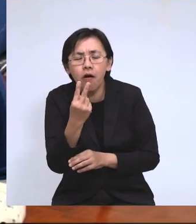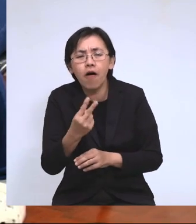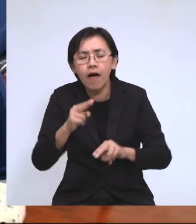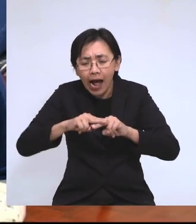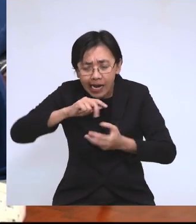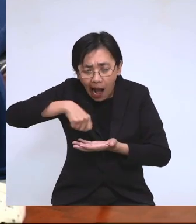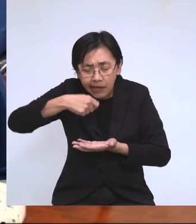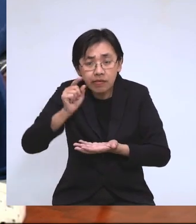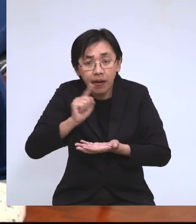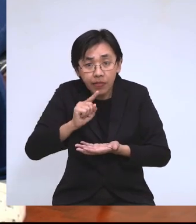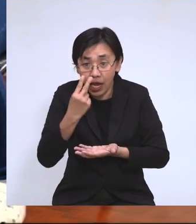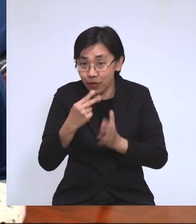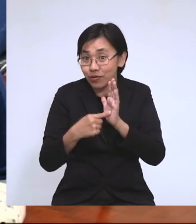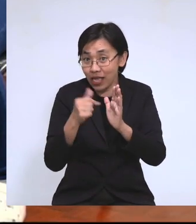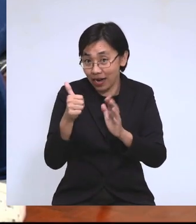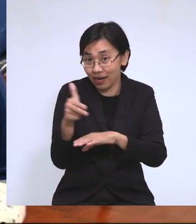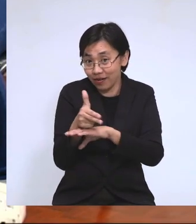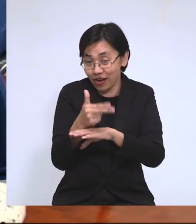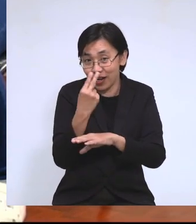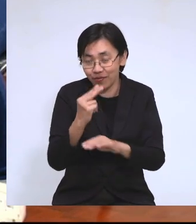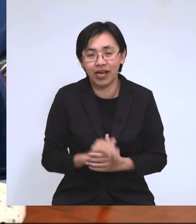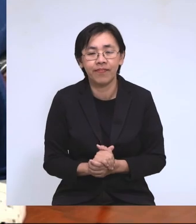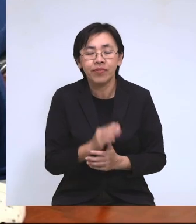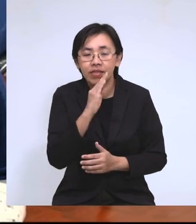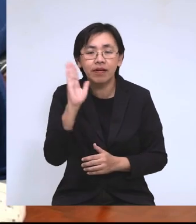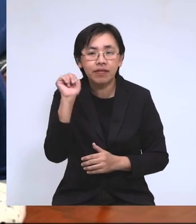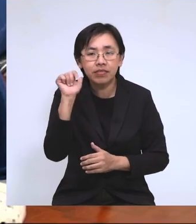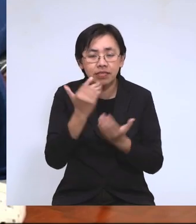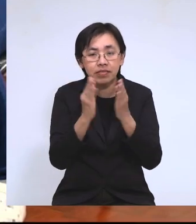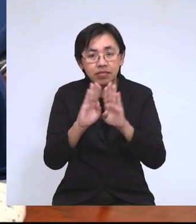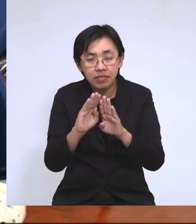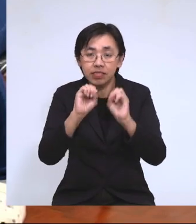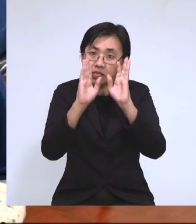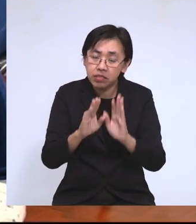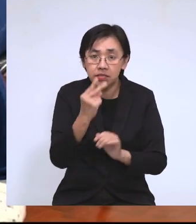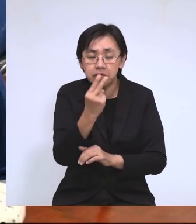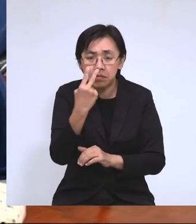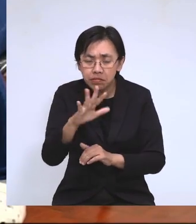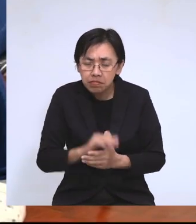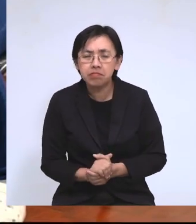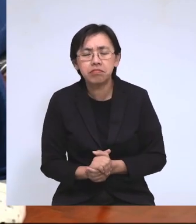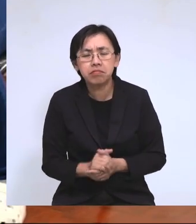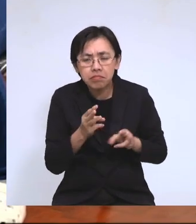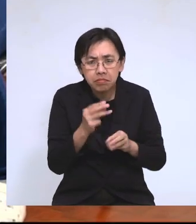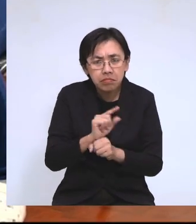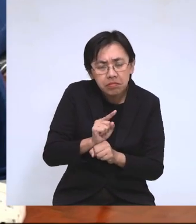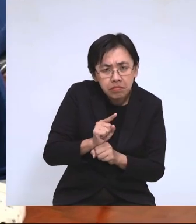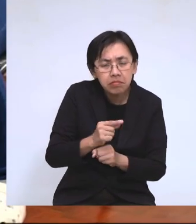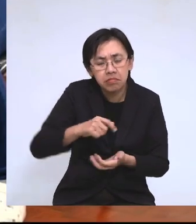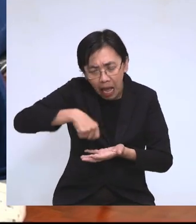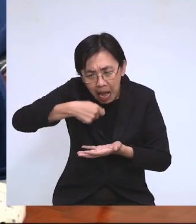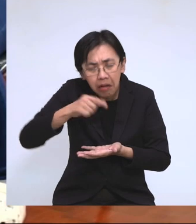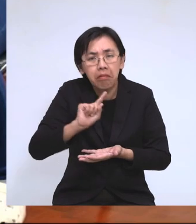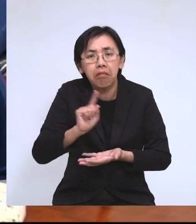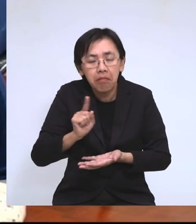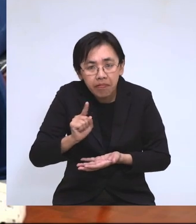งๆที่มูลนิธิอ่ะมอสทำยังไงโอเคไหม โ อเคนะเมื่อผู้ปกครองเห็นแล้วเนี่ยคุณครูทางบ้านเห็นสภาพว่าทำกิน